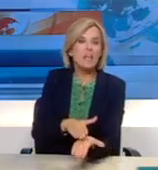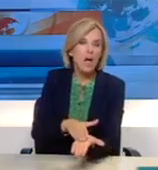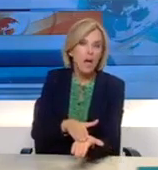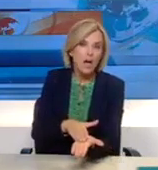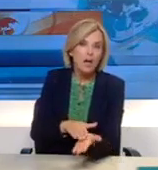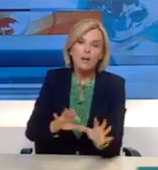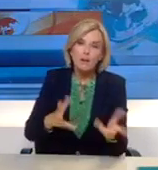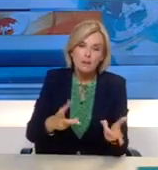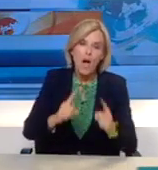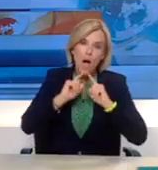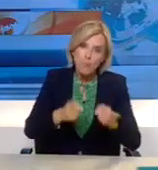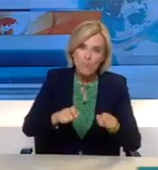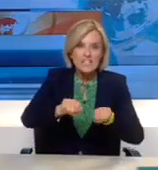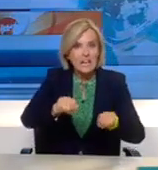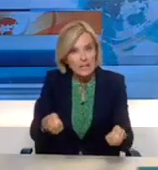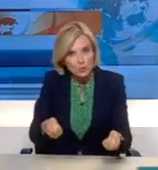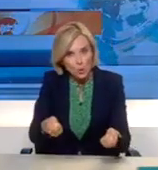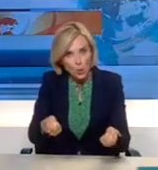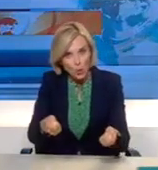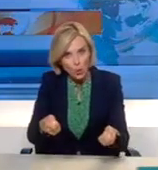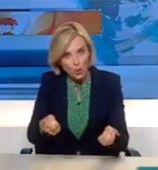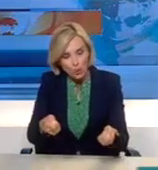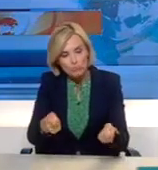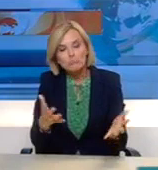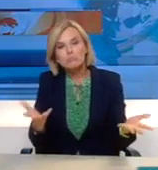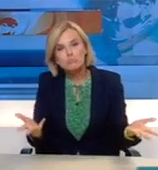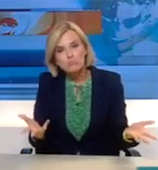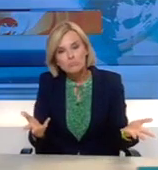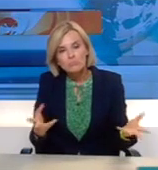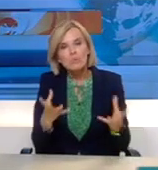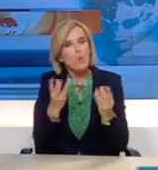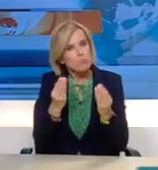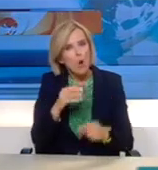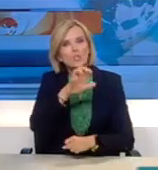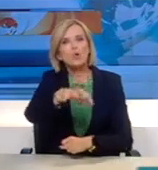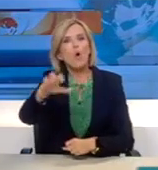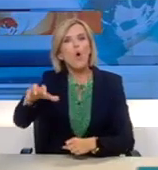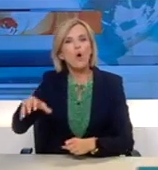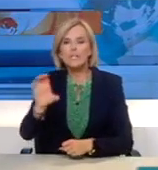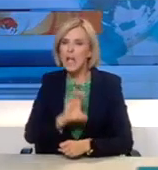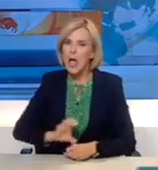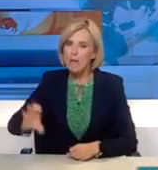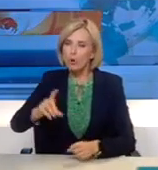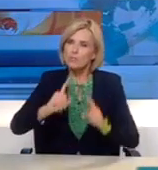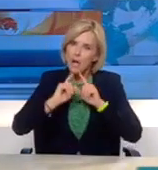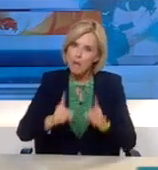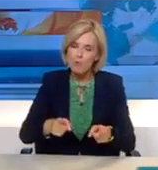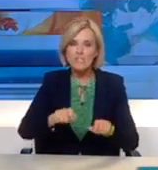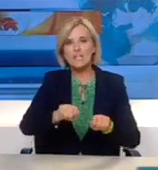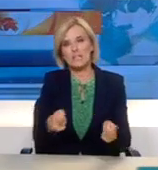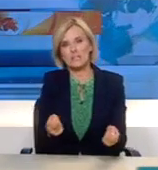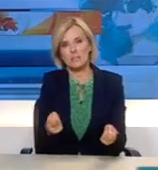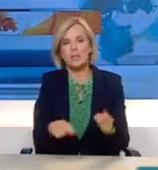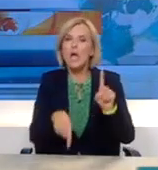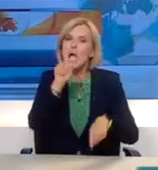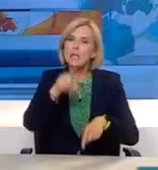αυτή η απόφαση, όχι από όλες τις χώρες, αλλά από τις περισσότερες χώρες, τουλάχιστον της Ευρώπης. Ξέρουμε ότι υπήρξαν